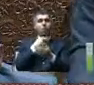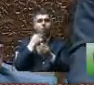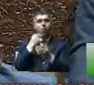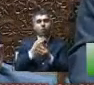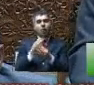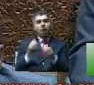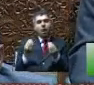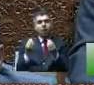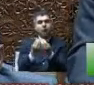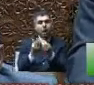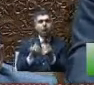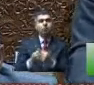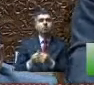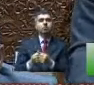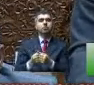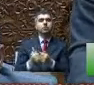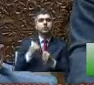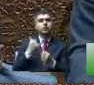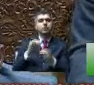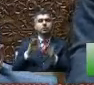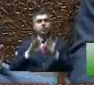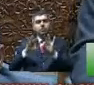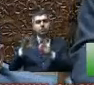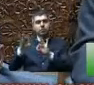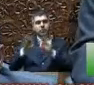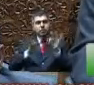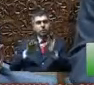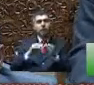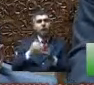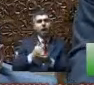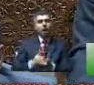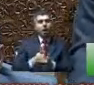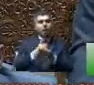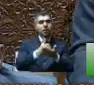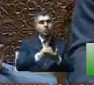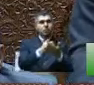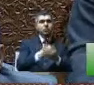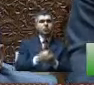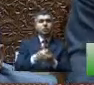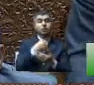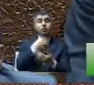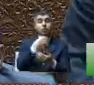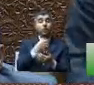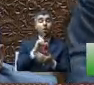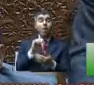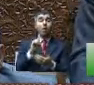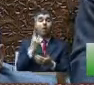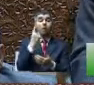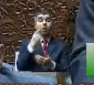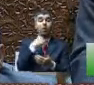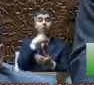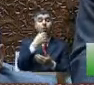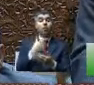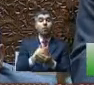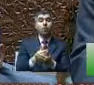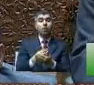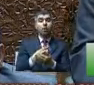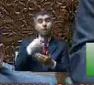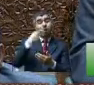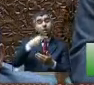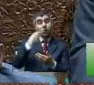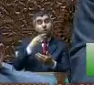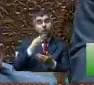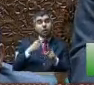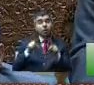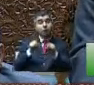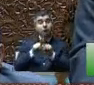حكومتكم في القيام بعدد منجزات في المجال الاجتماعي. نريد منكم أولا أن تتحدثوا معنا